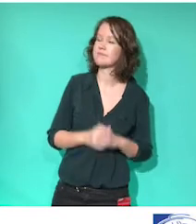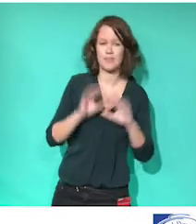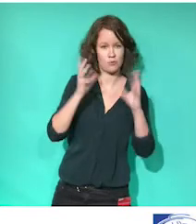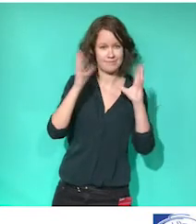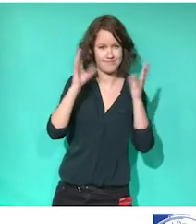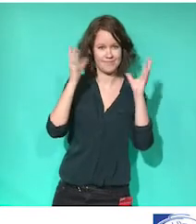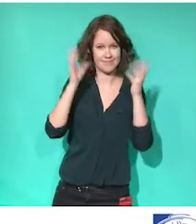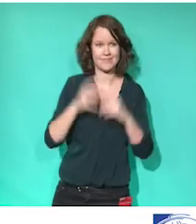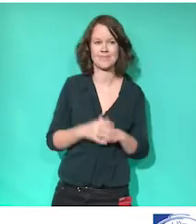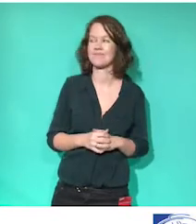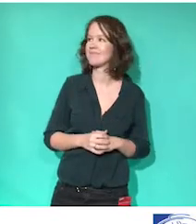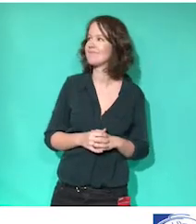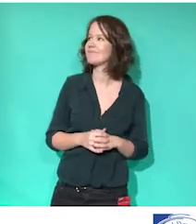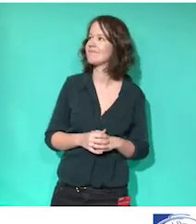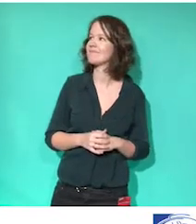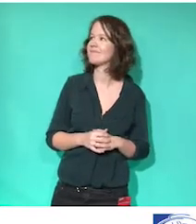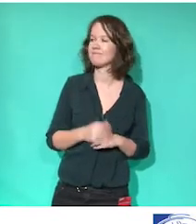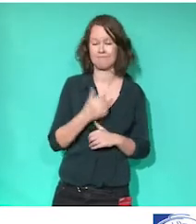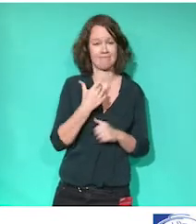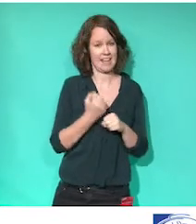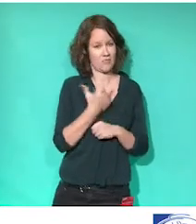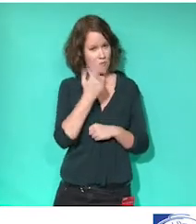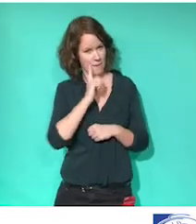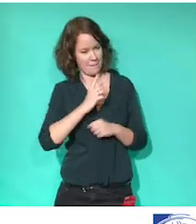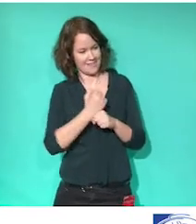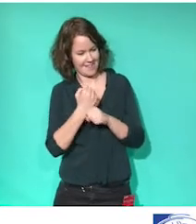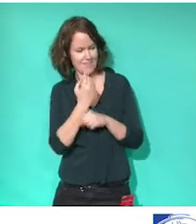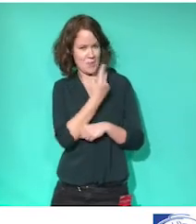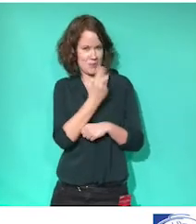Bravo. On a deux lauréates.